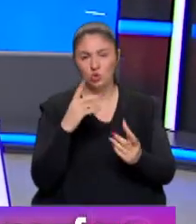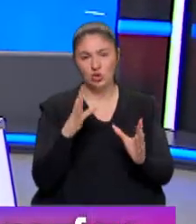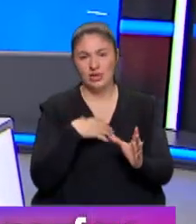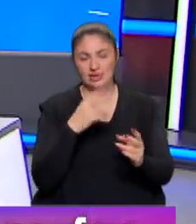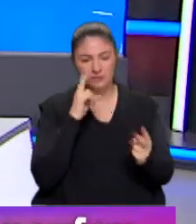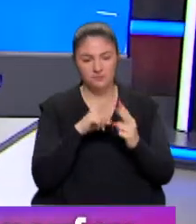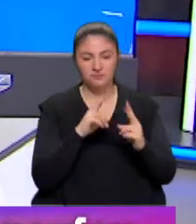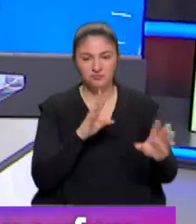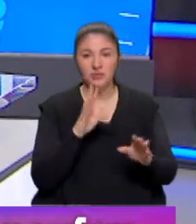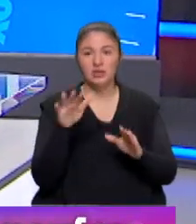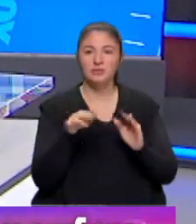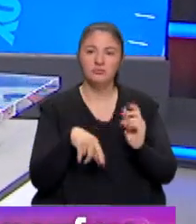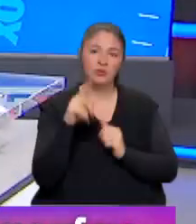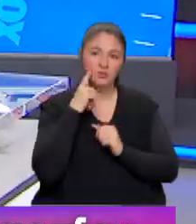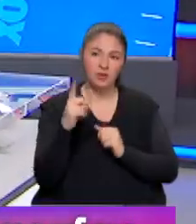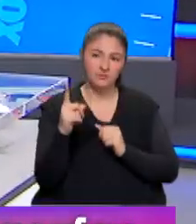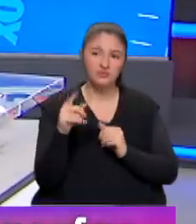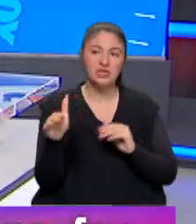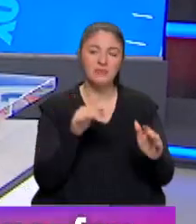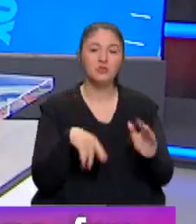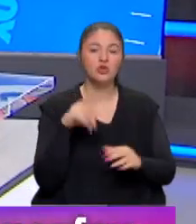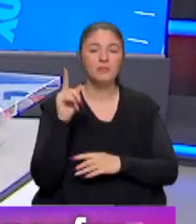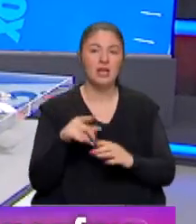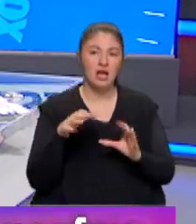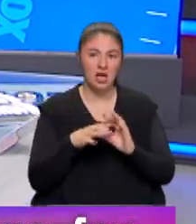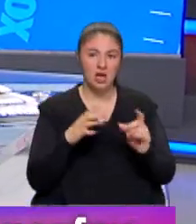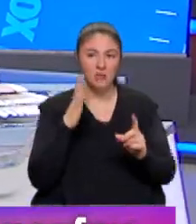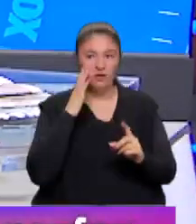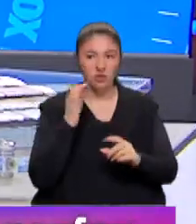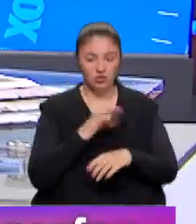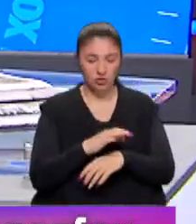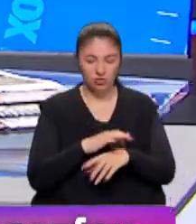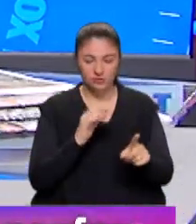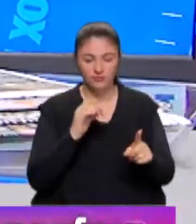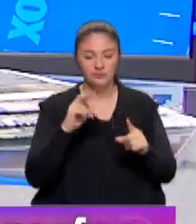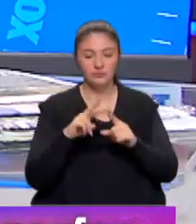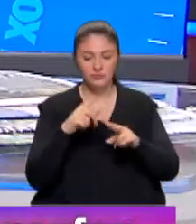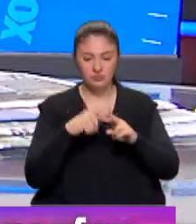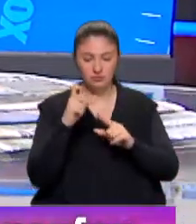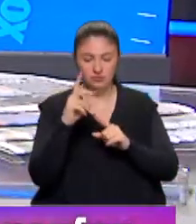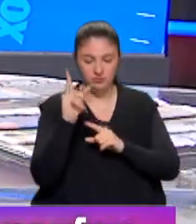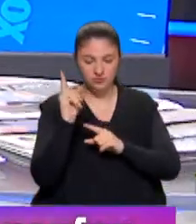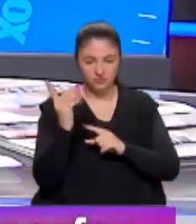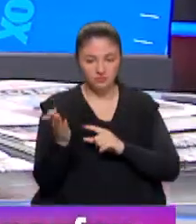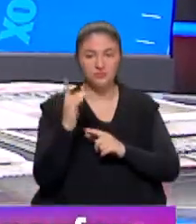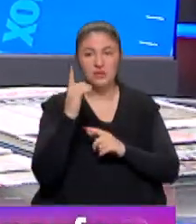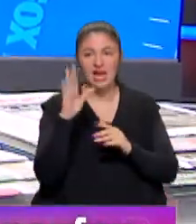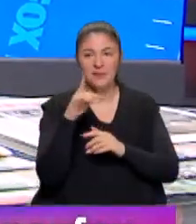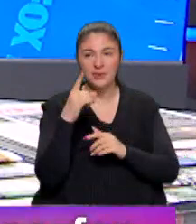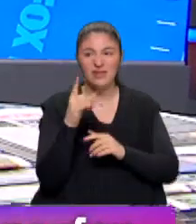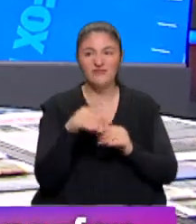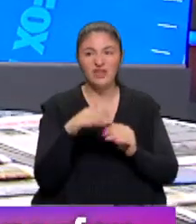kendisiyle. Deprem gündemine geçelim. Deprem gündemiyle ilgili Profesör Doktor Naci Görür, 50 binden fazla insanı bir